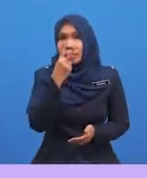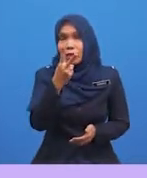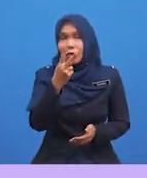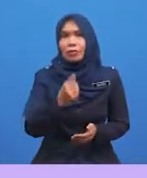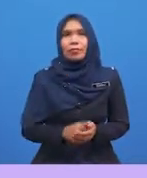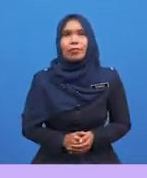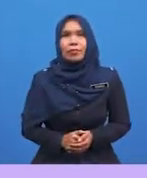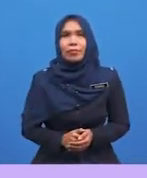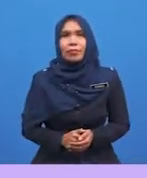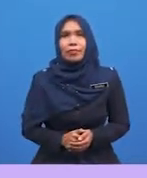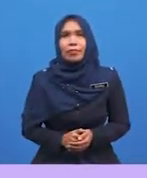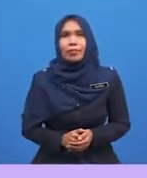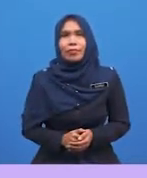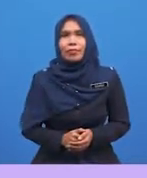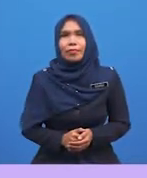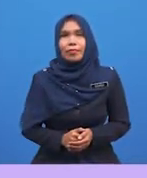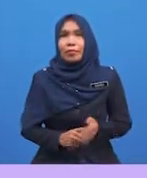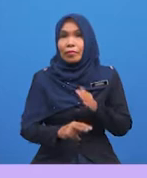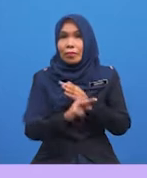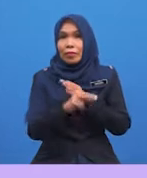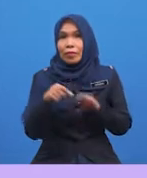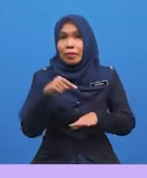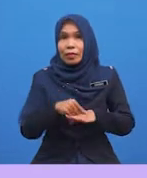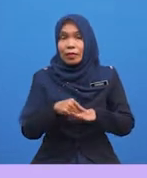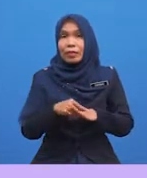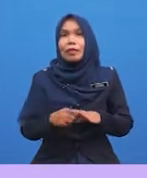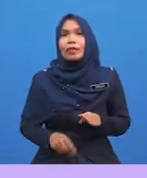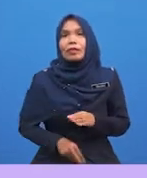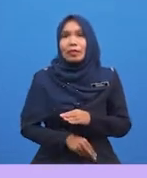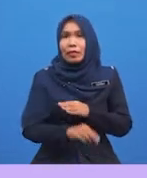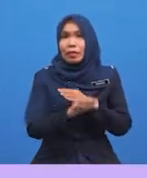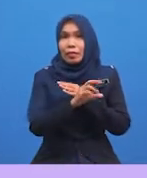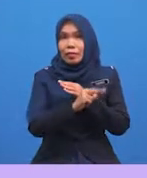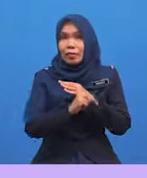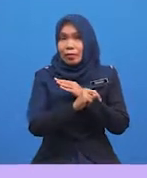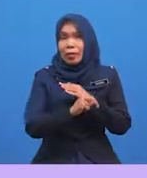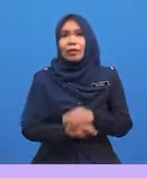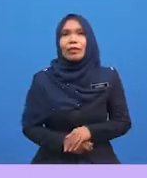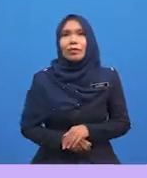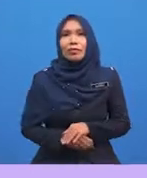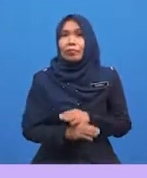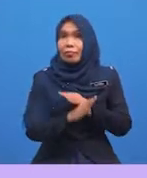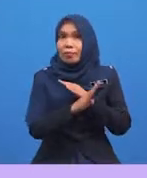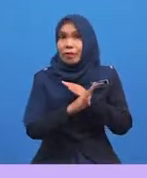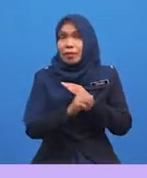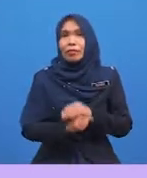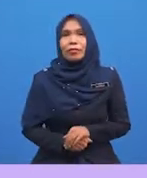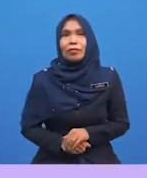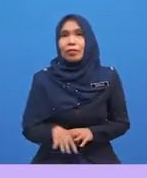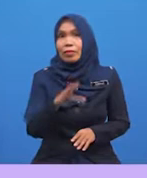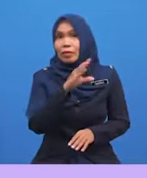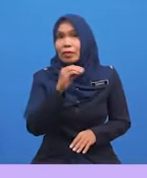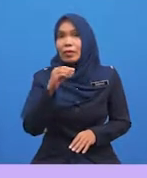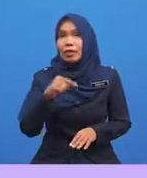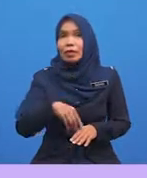menjadi bandar ialah Seremban Negeri Sembilan, Petaling Jaya, Selangor dan Sibu